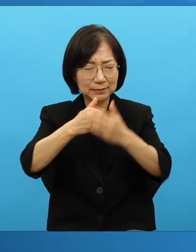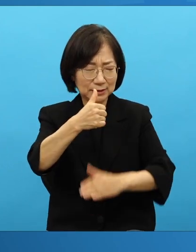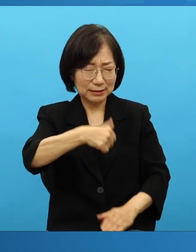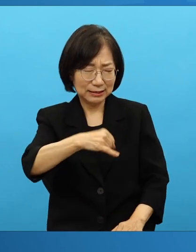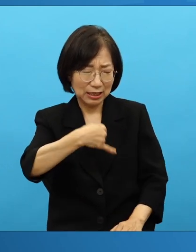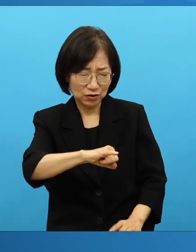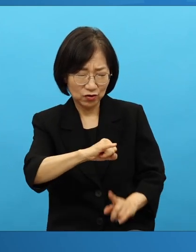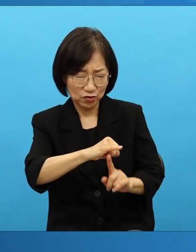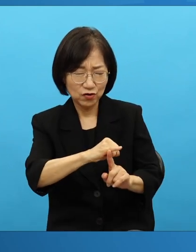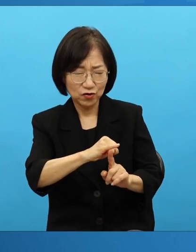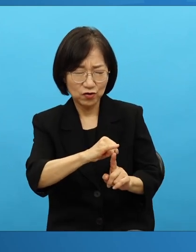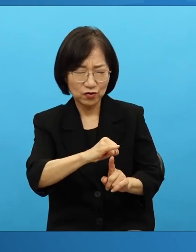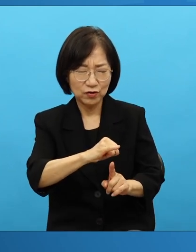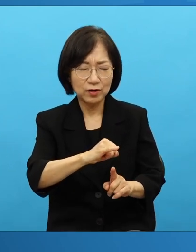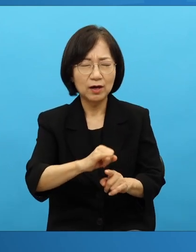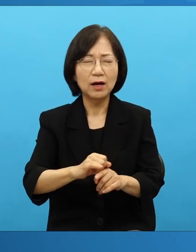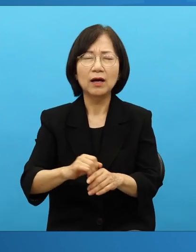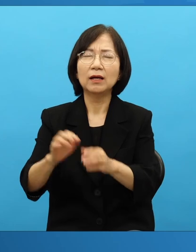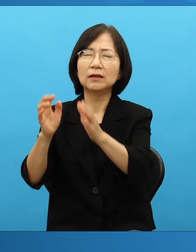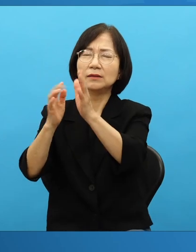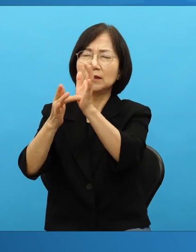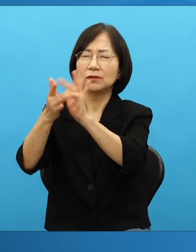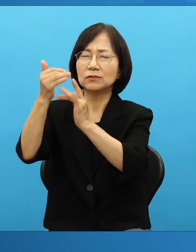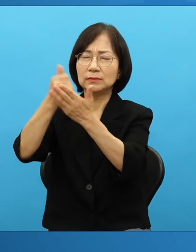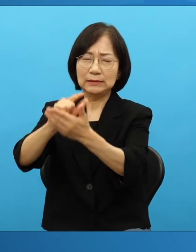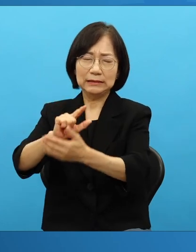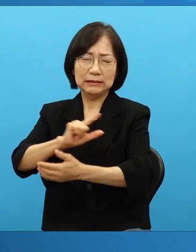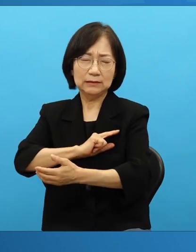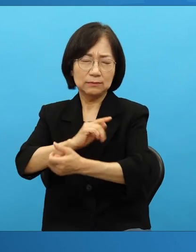이름의 권세가 임하게 하옵소서.